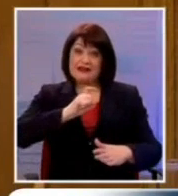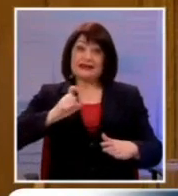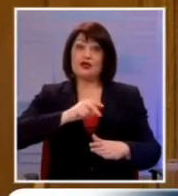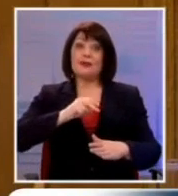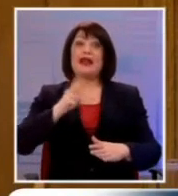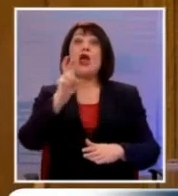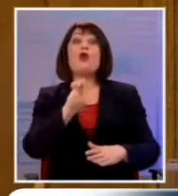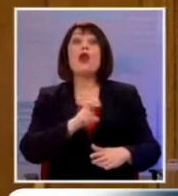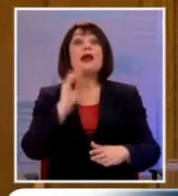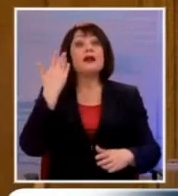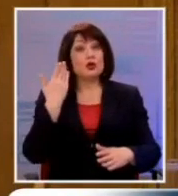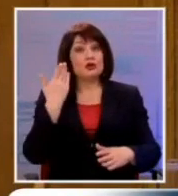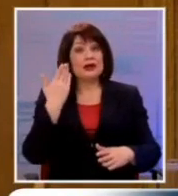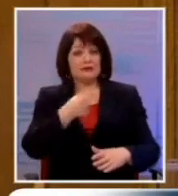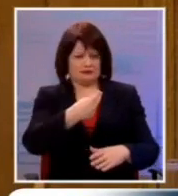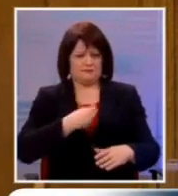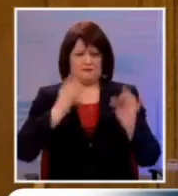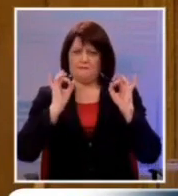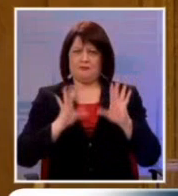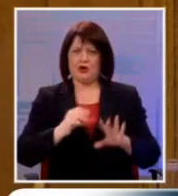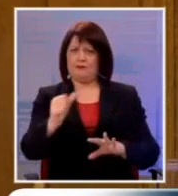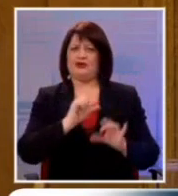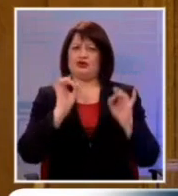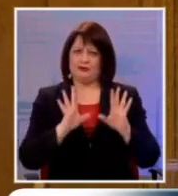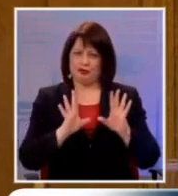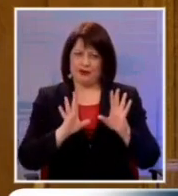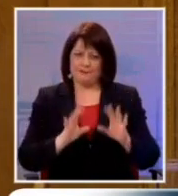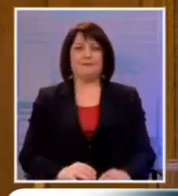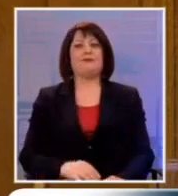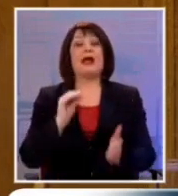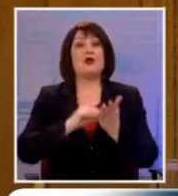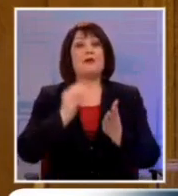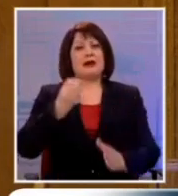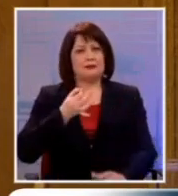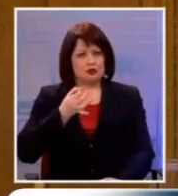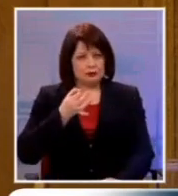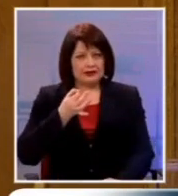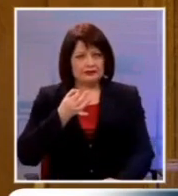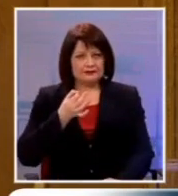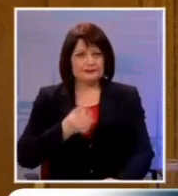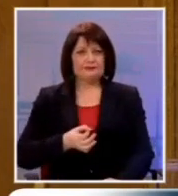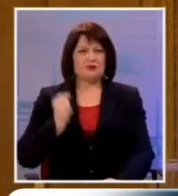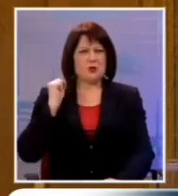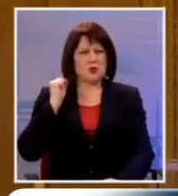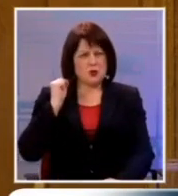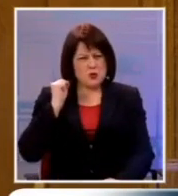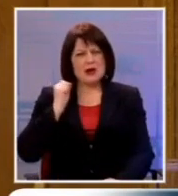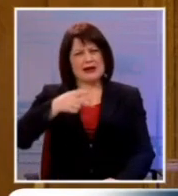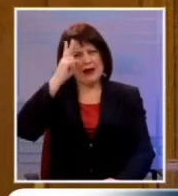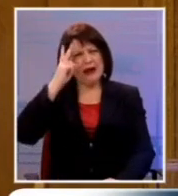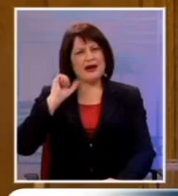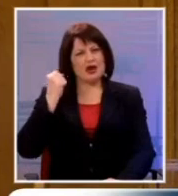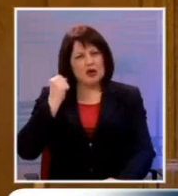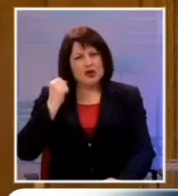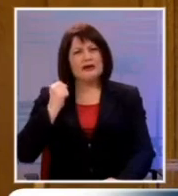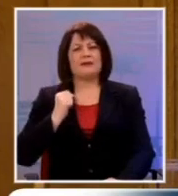δισεκατομμυρίων δολαρίων και το οποίο δεν έχει επιστρέψει. Ας σημειωθεί ότι το πανίσχυρο Τρίτο Ράιχ από όλες τις κατεχόμενες χώρες